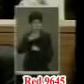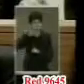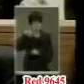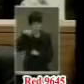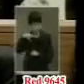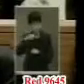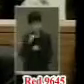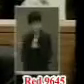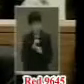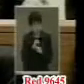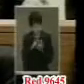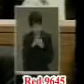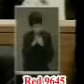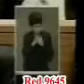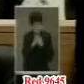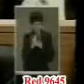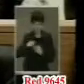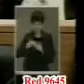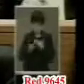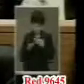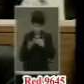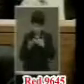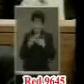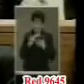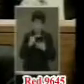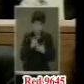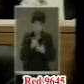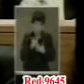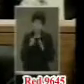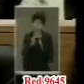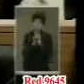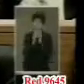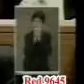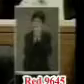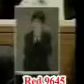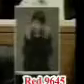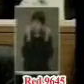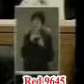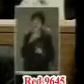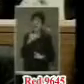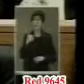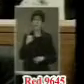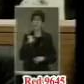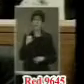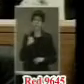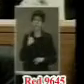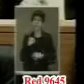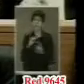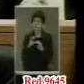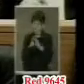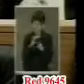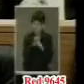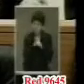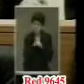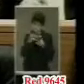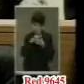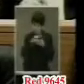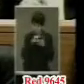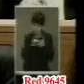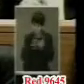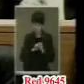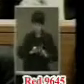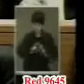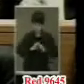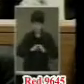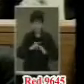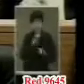ใจลาออกไปสู้ตามกระบวนการยุติธรรมเรื่องรัฐธรรมนูญมีการกล่าวอ้างว่าเรื่องการจะแก้ไขเพื่อประโยชน์ส่วน